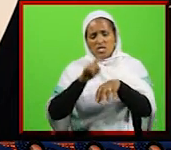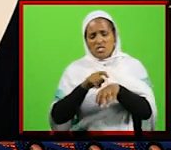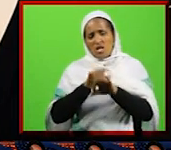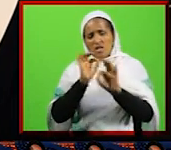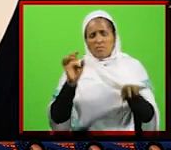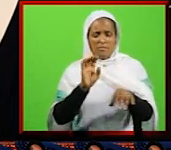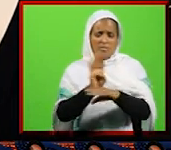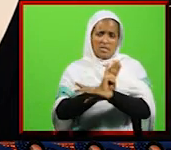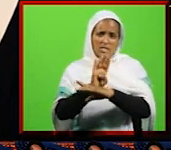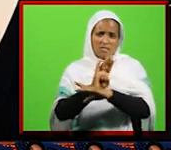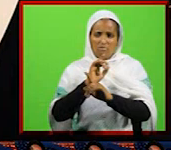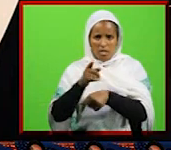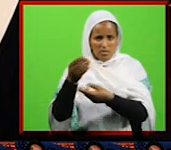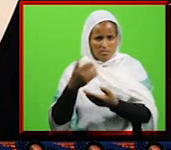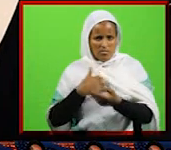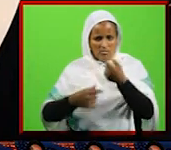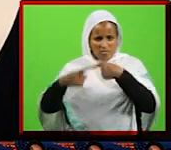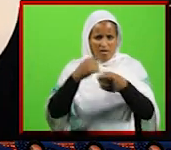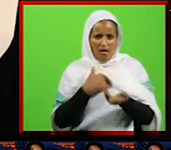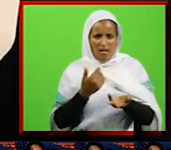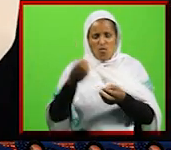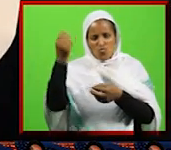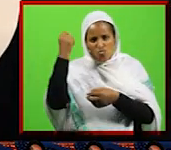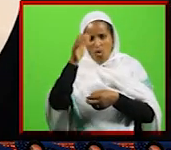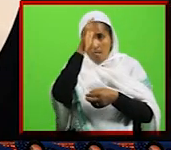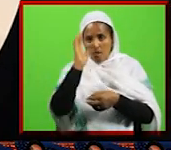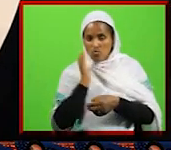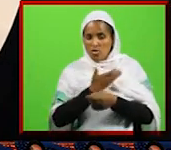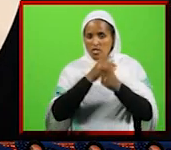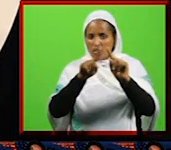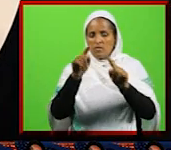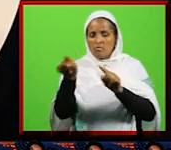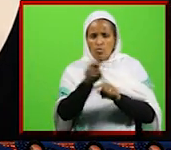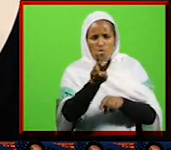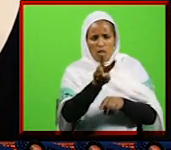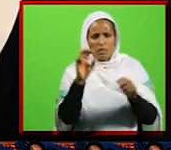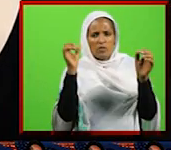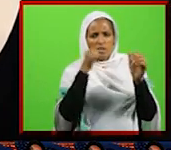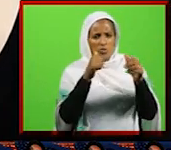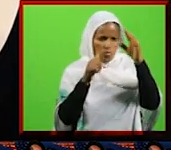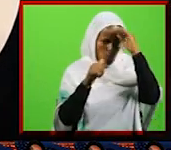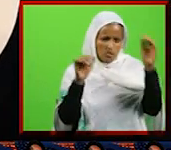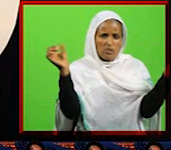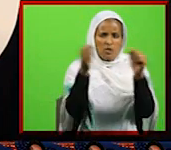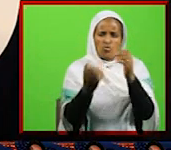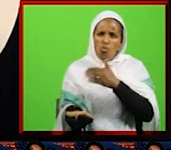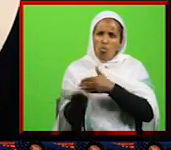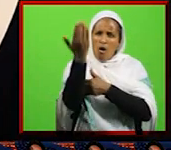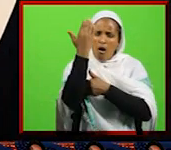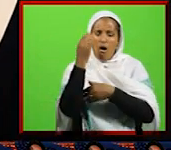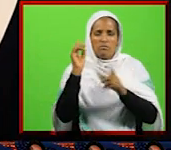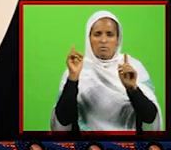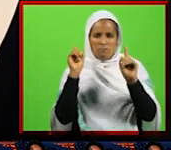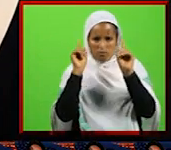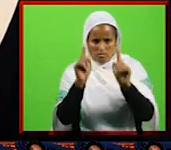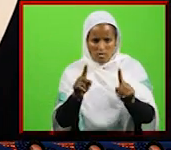ቢዚ ነኝ ምናምን የምትባል አባባል መጣለች። ድሮ አባቶቻችን ግን ገሊና ገሊ ተጣልተዋል ሲባሉ ማለዳ ተነስተው ሄደው